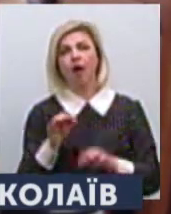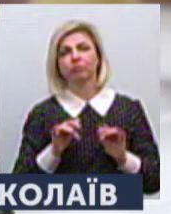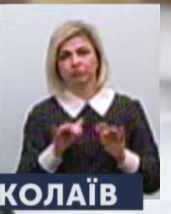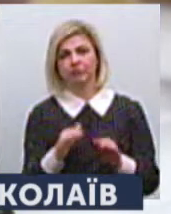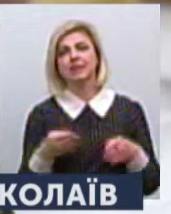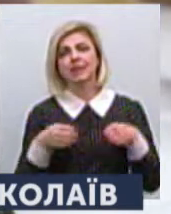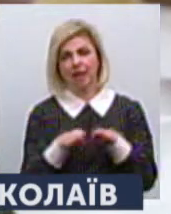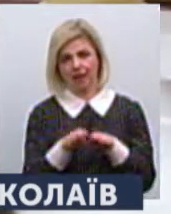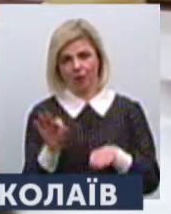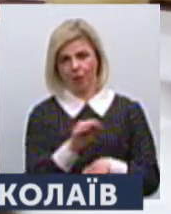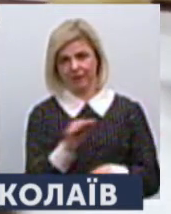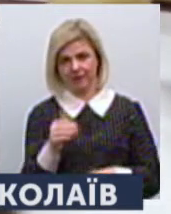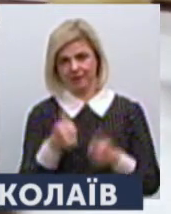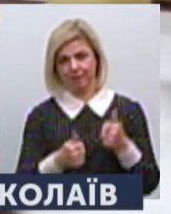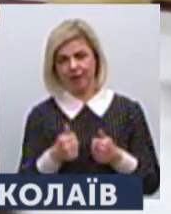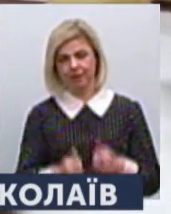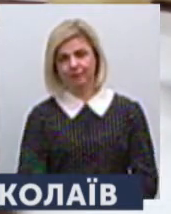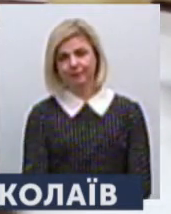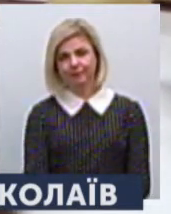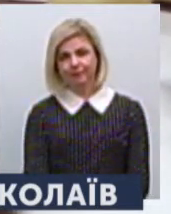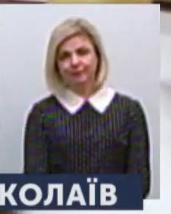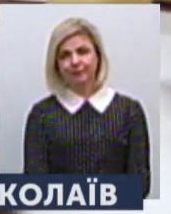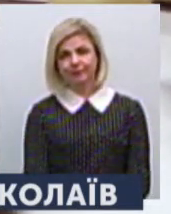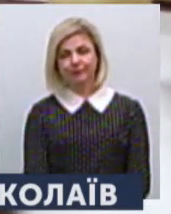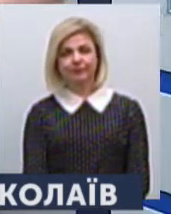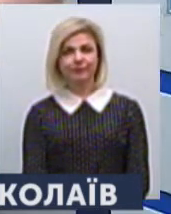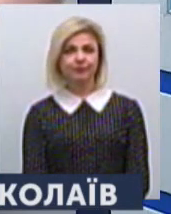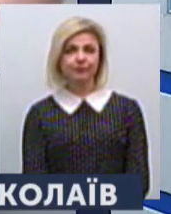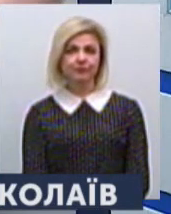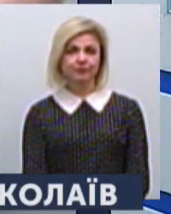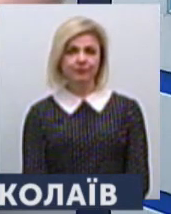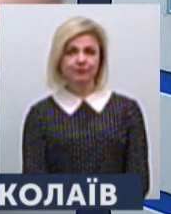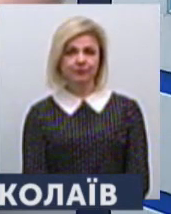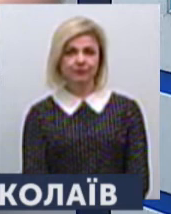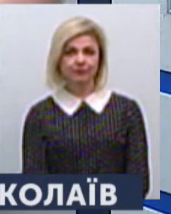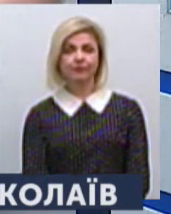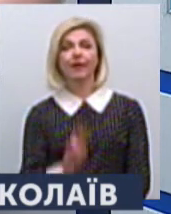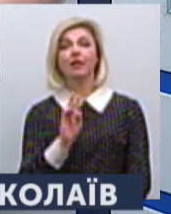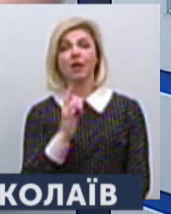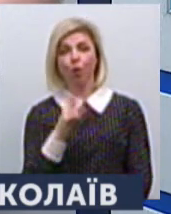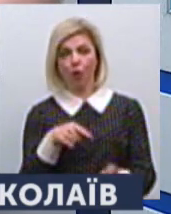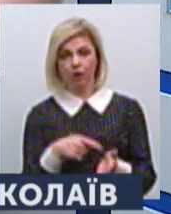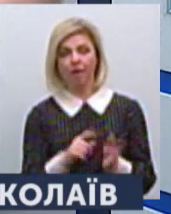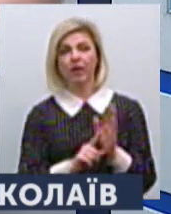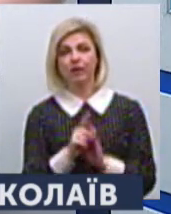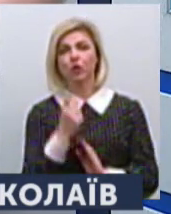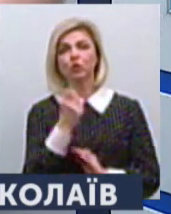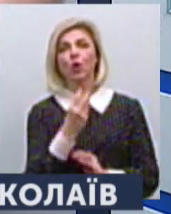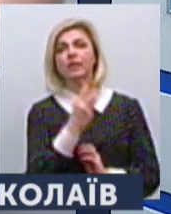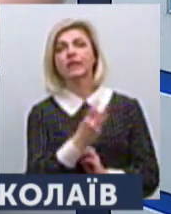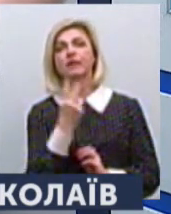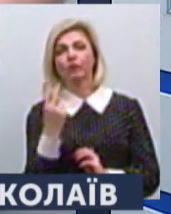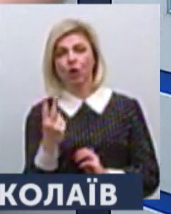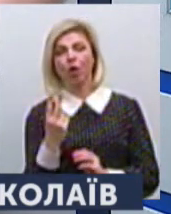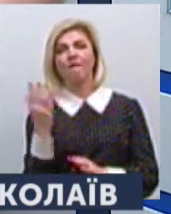змагань. Володимир Степанов, Олександр Попов, телевізійні новини Миколаївщини. У Миколаєві стартував 132-й вітрильний сезон.